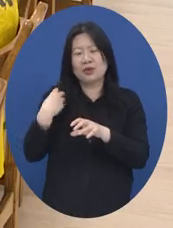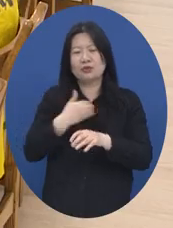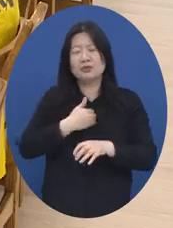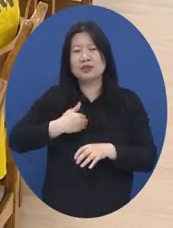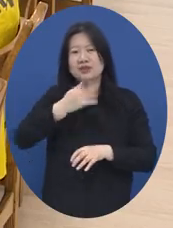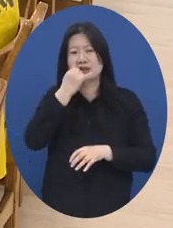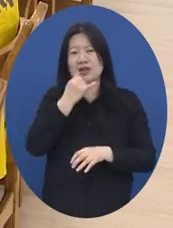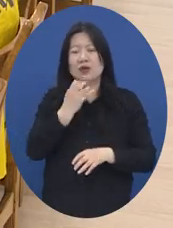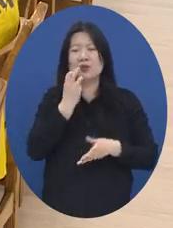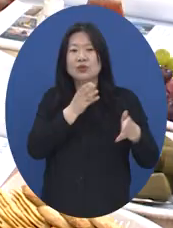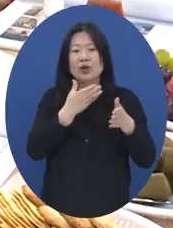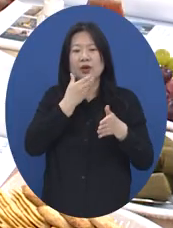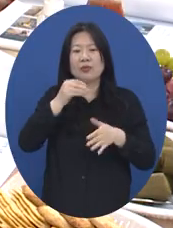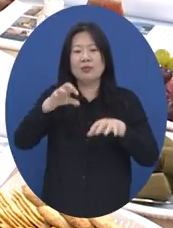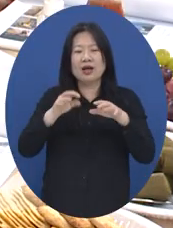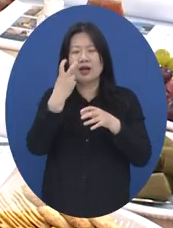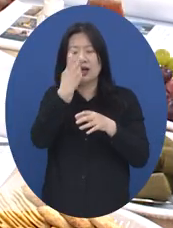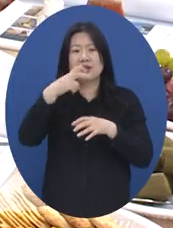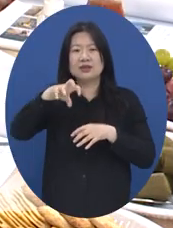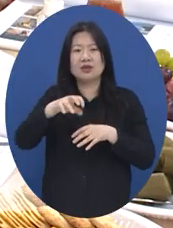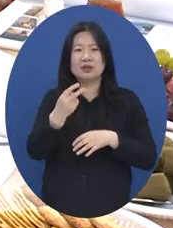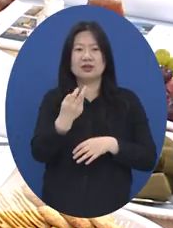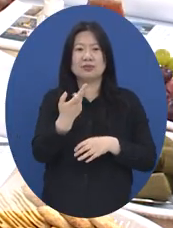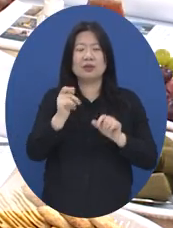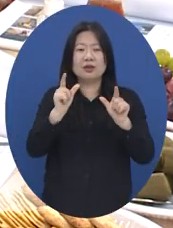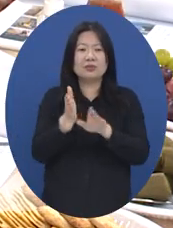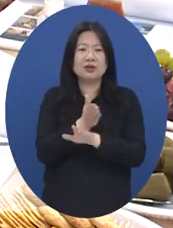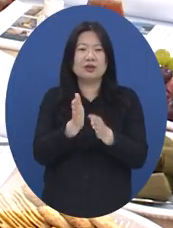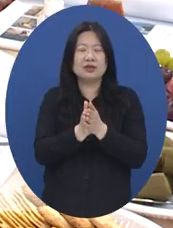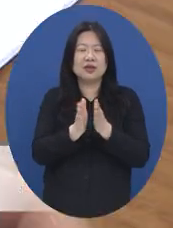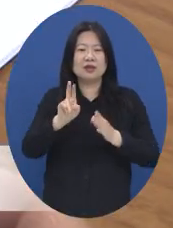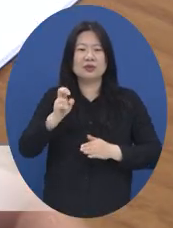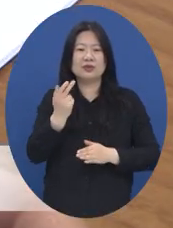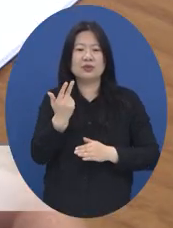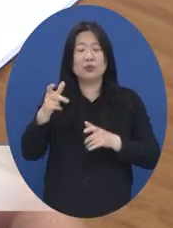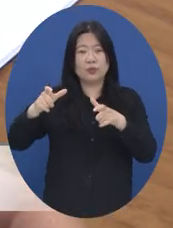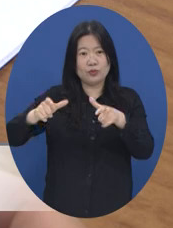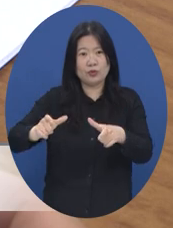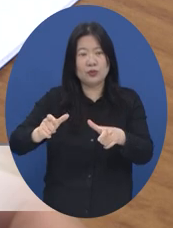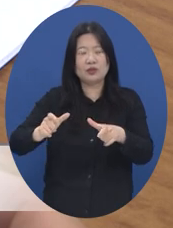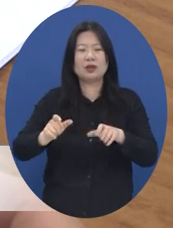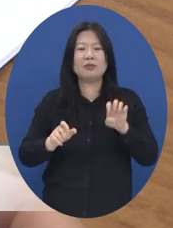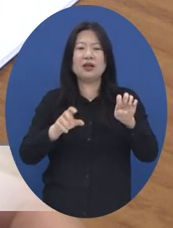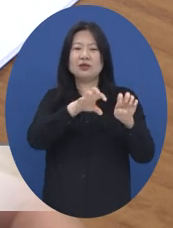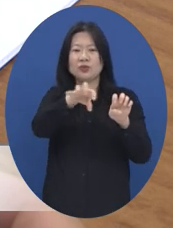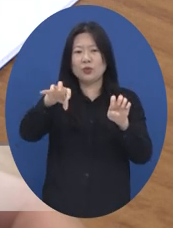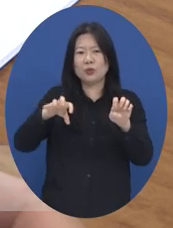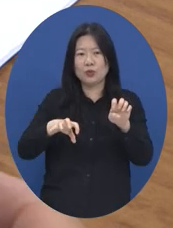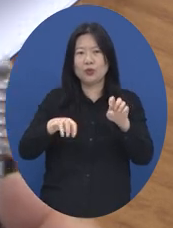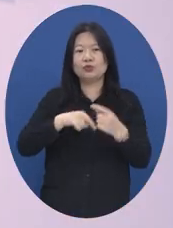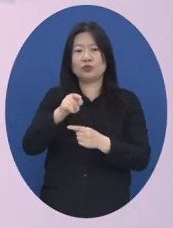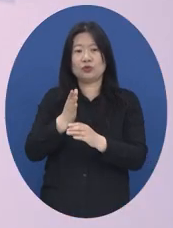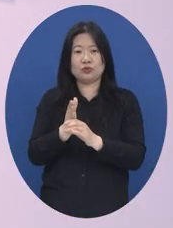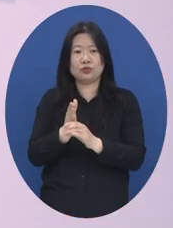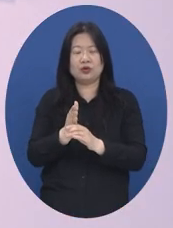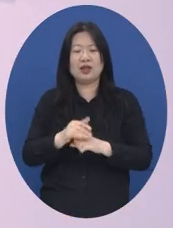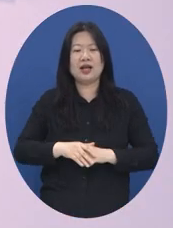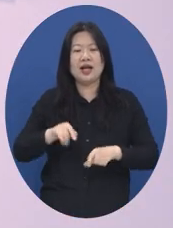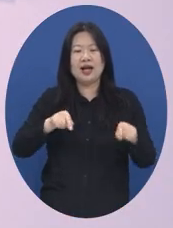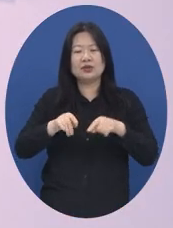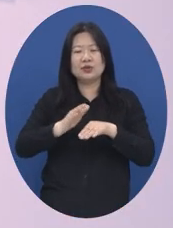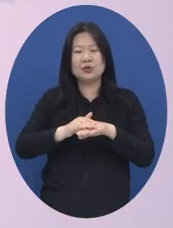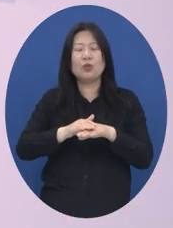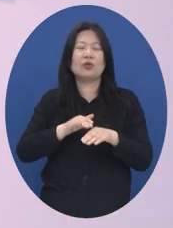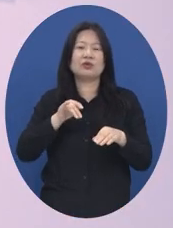경기도의 행복마을관리소. 2018년부터 시작해 도내 27개 시군에서 40곳이 운영 중입니다. 행정의